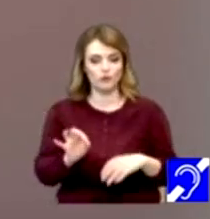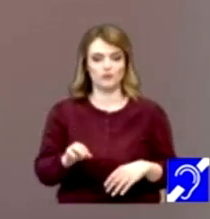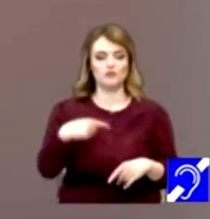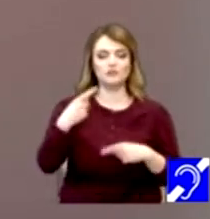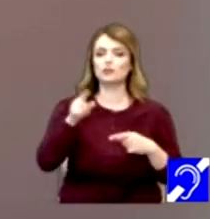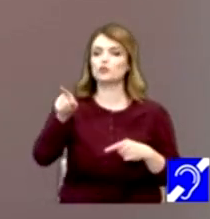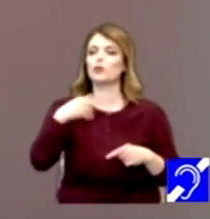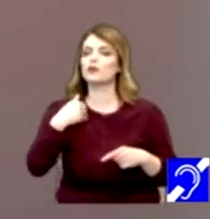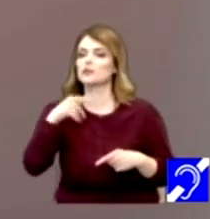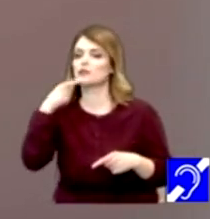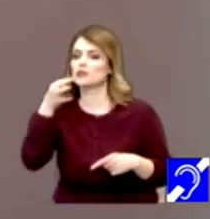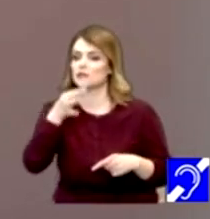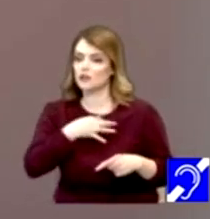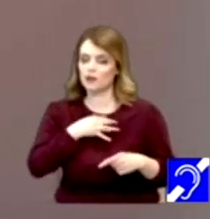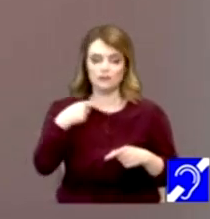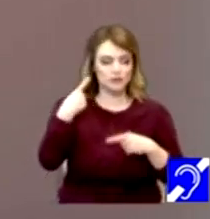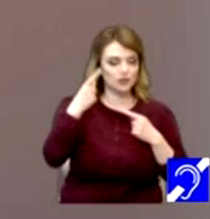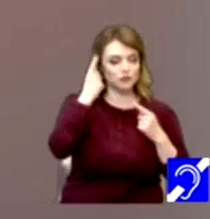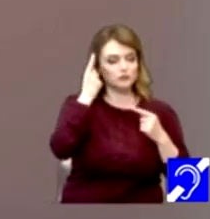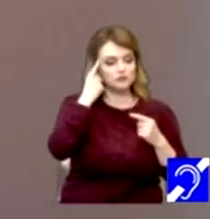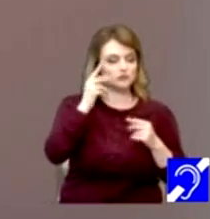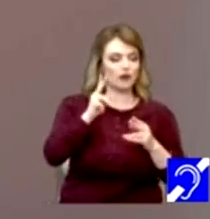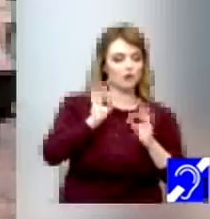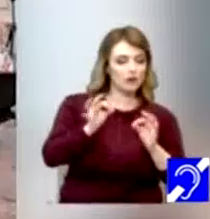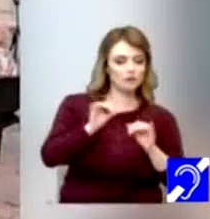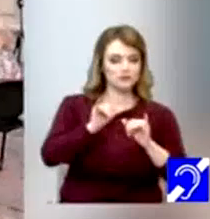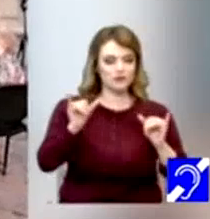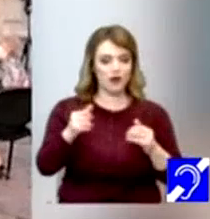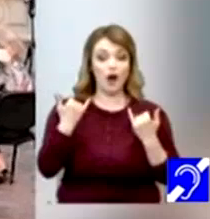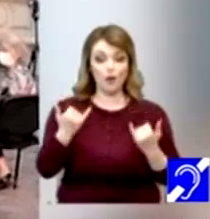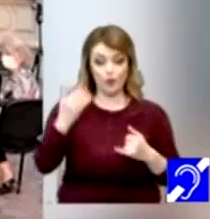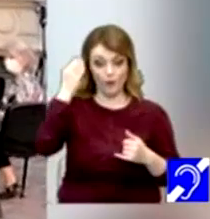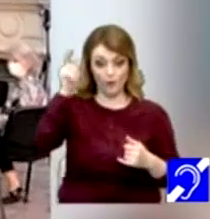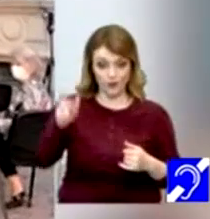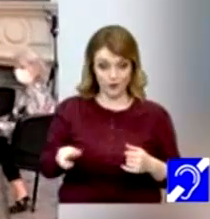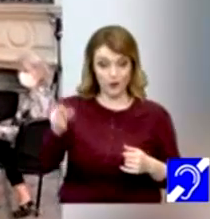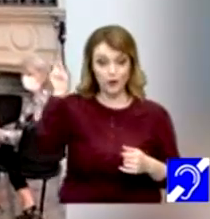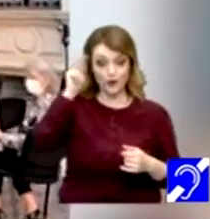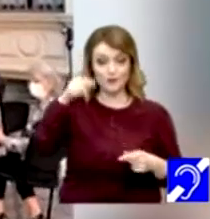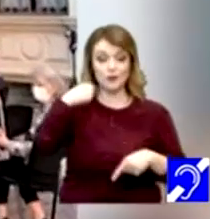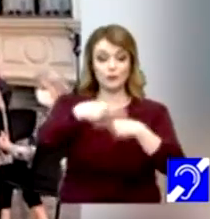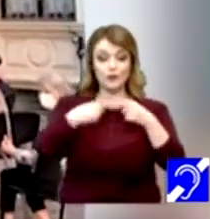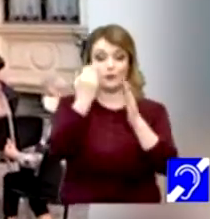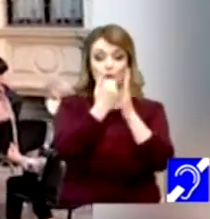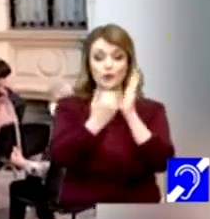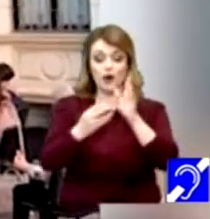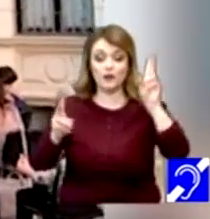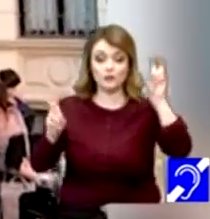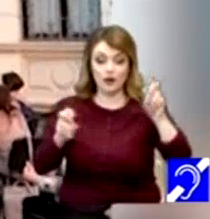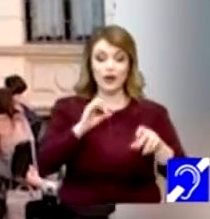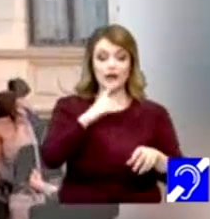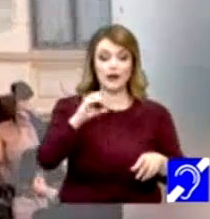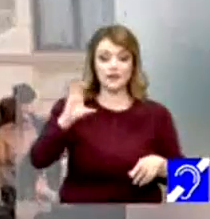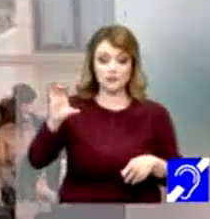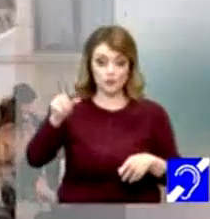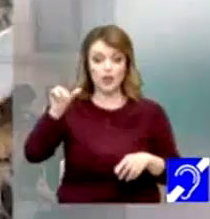spună compozitorul, te gândi la poluarea morfologică. Acum basarabeanul studiază prin programul Erasmus în cadrul